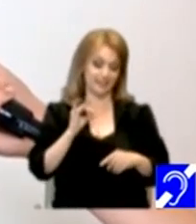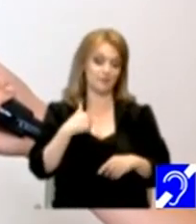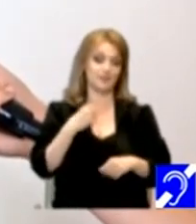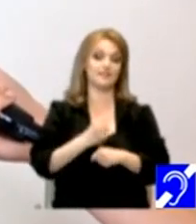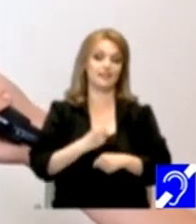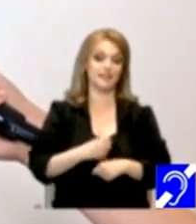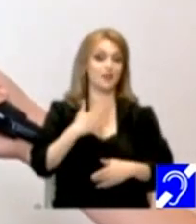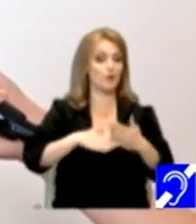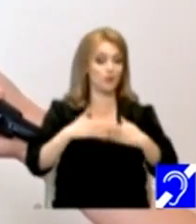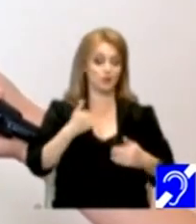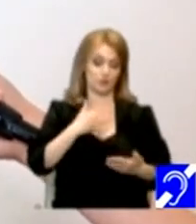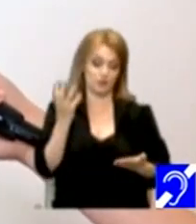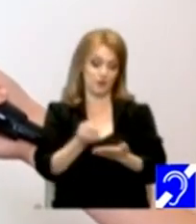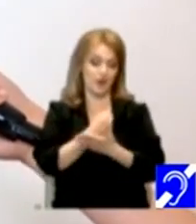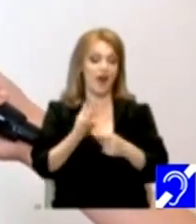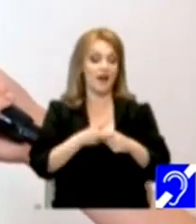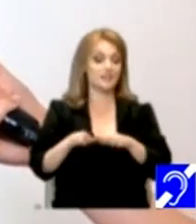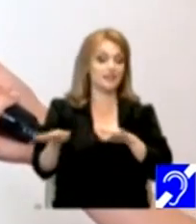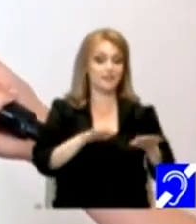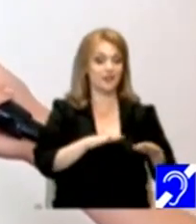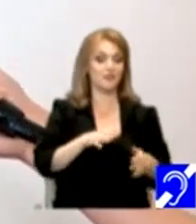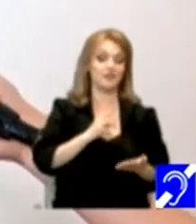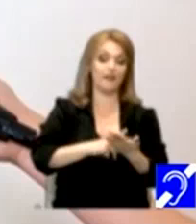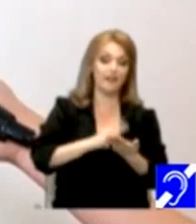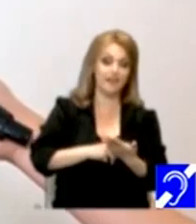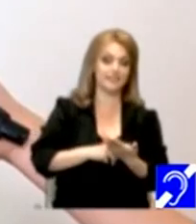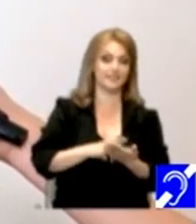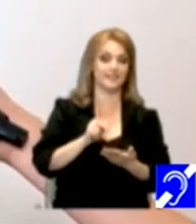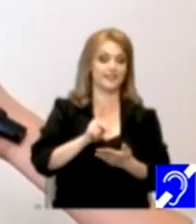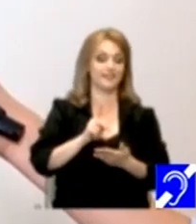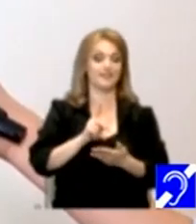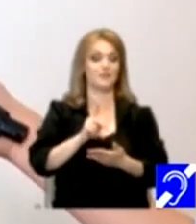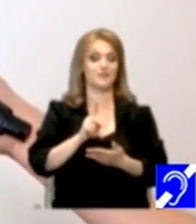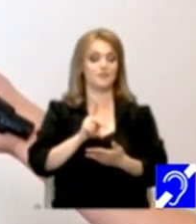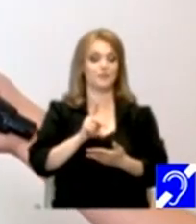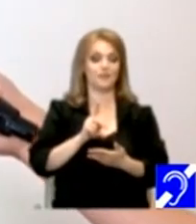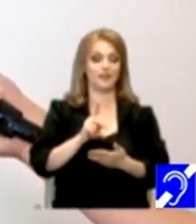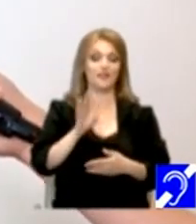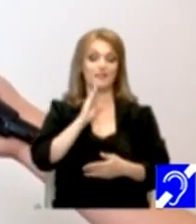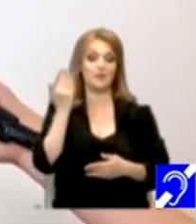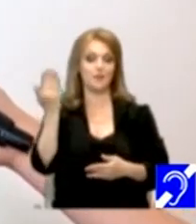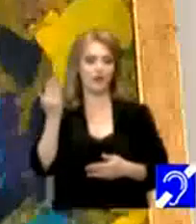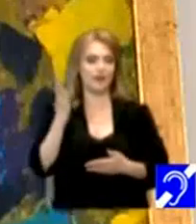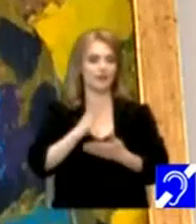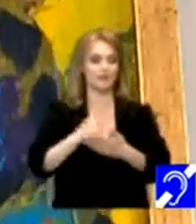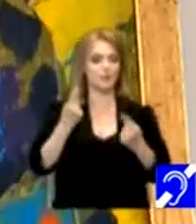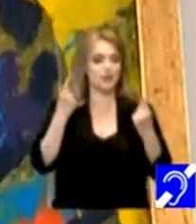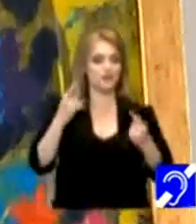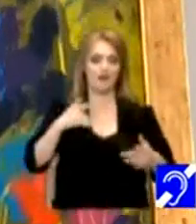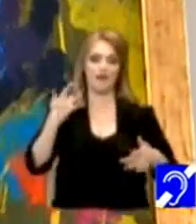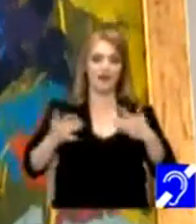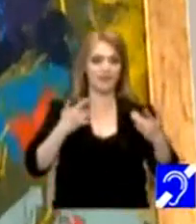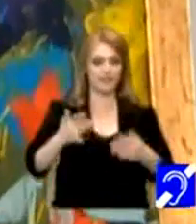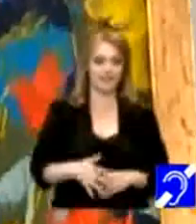că am reușit și evenimentul de astăzi confirmă faptul că dânsa este o artistă foarte mare. La